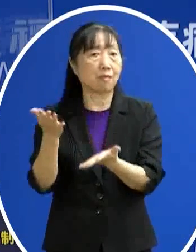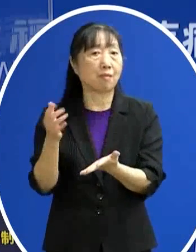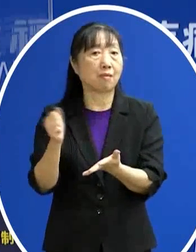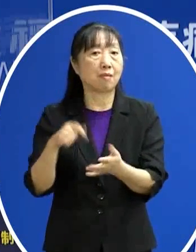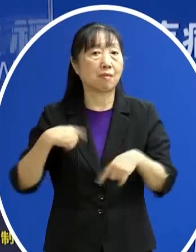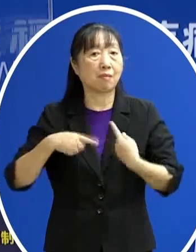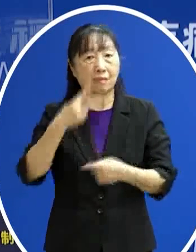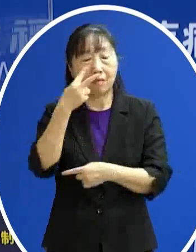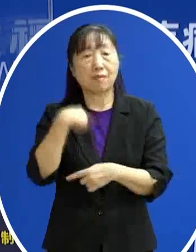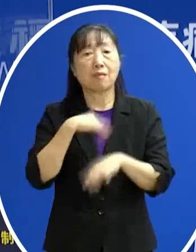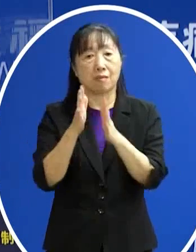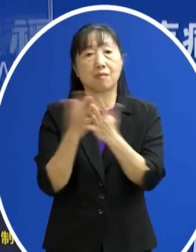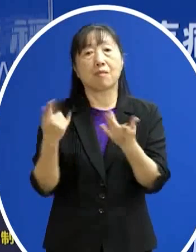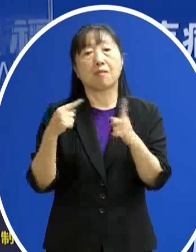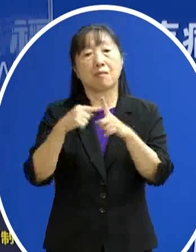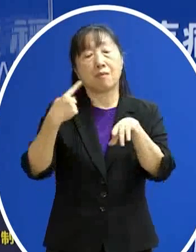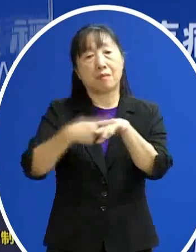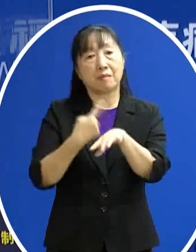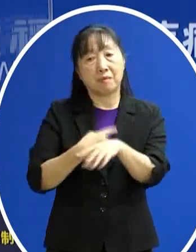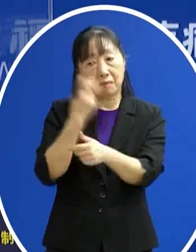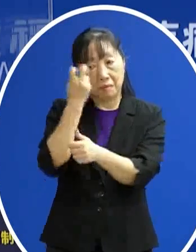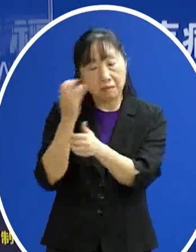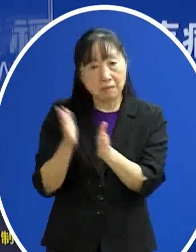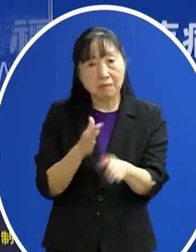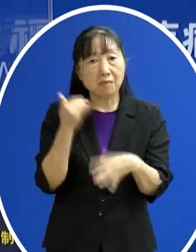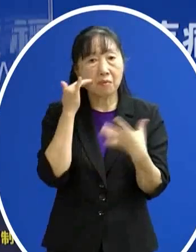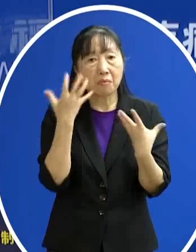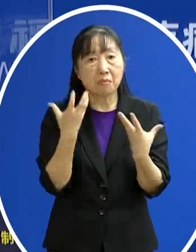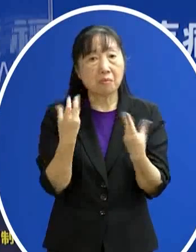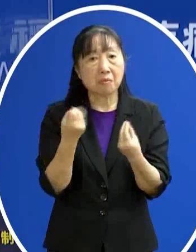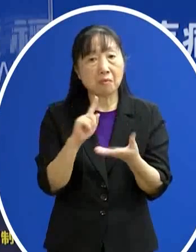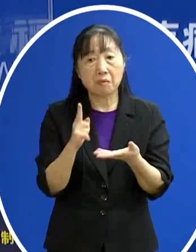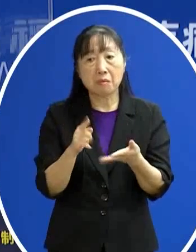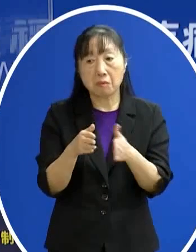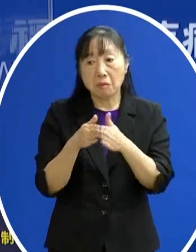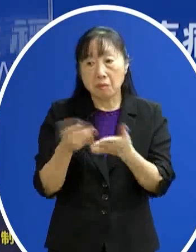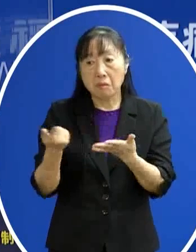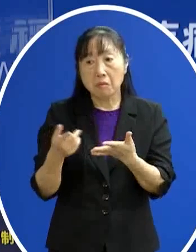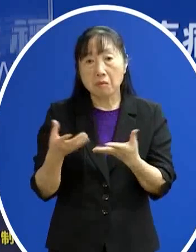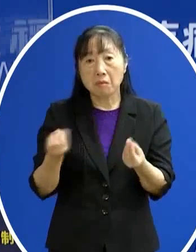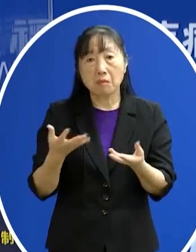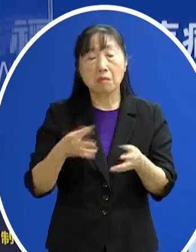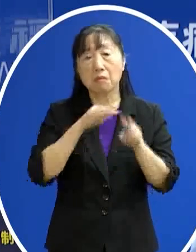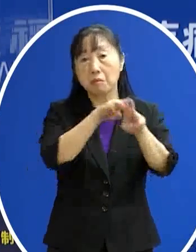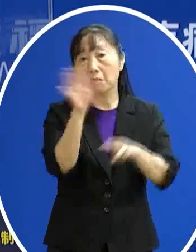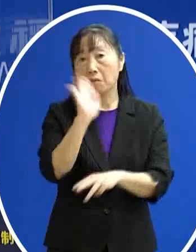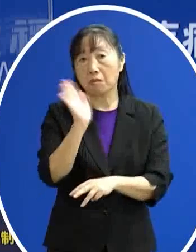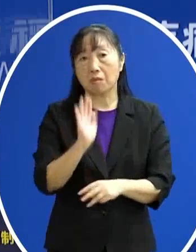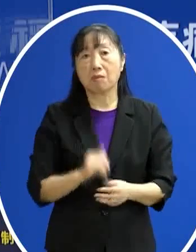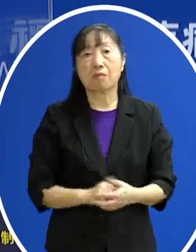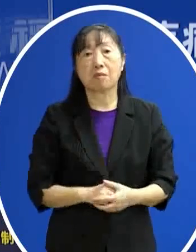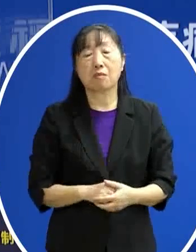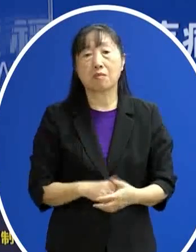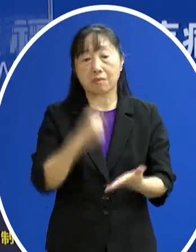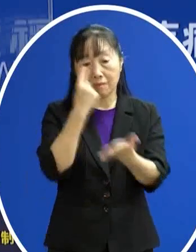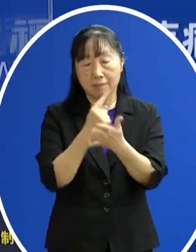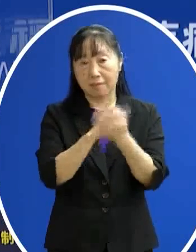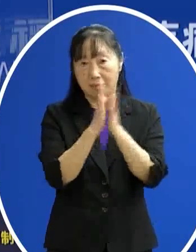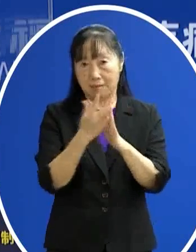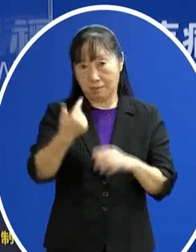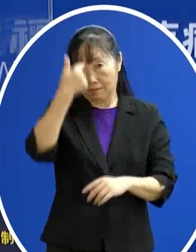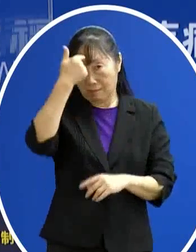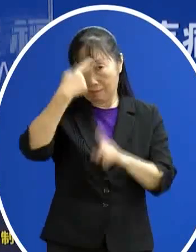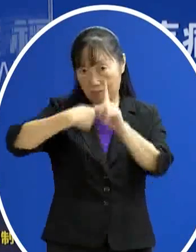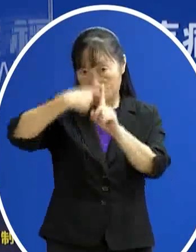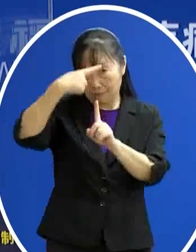员及门禁管理。那非必要避免住民请假外出，那持续落实每日的量体温